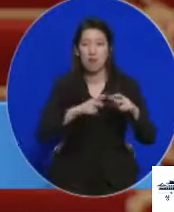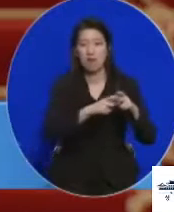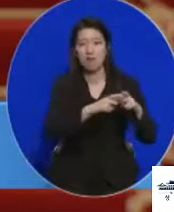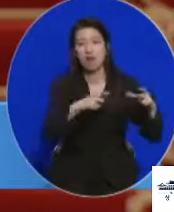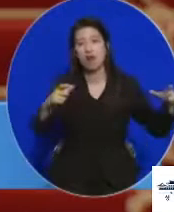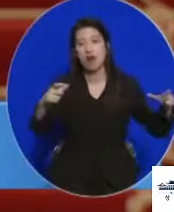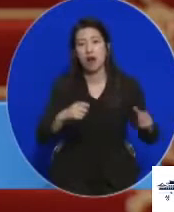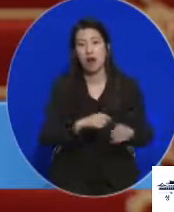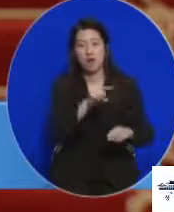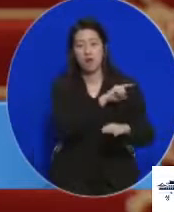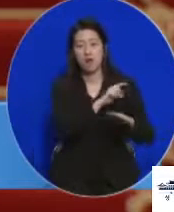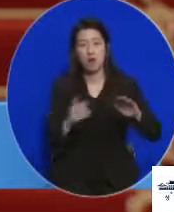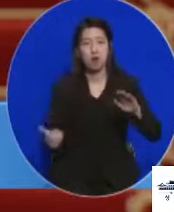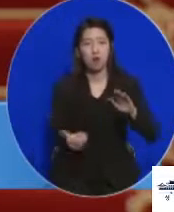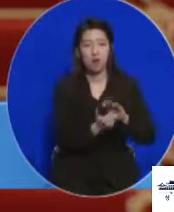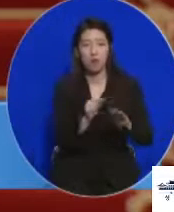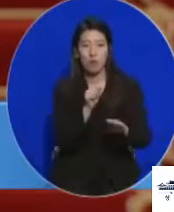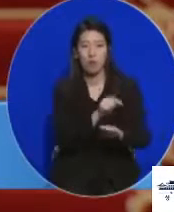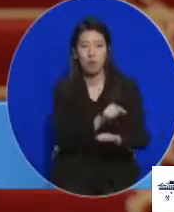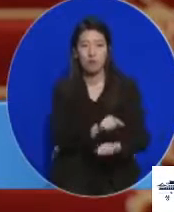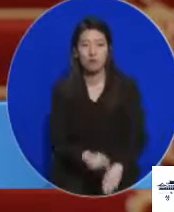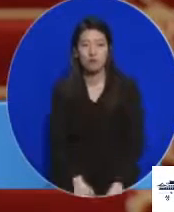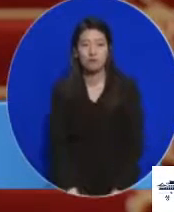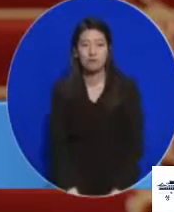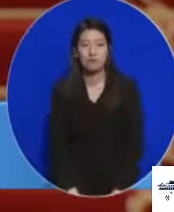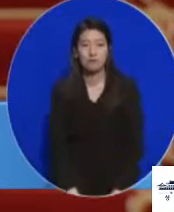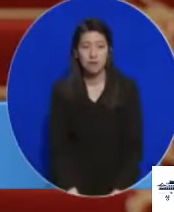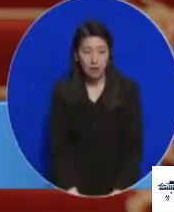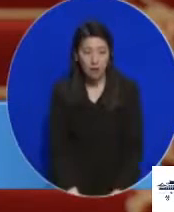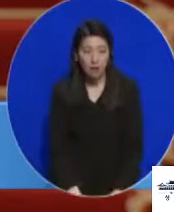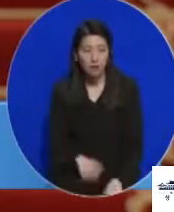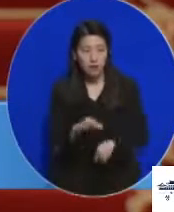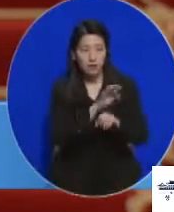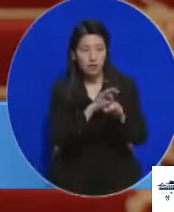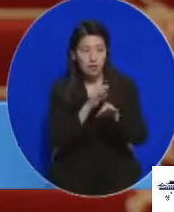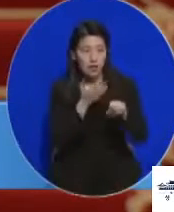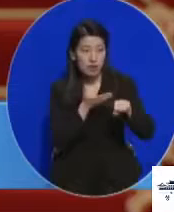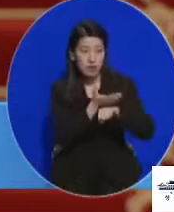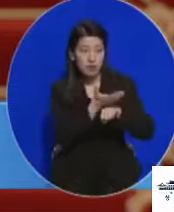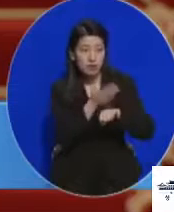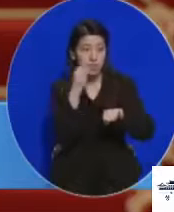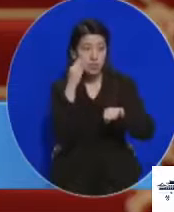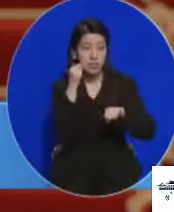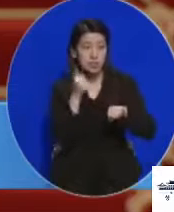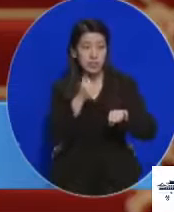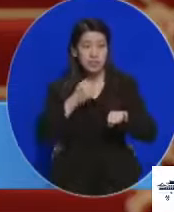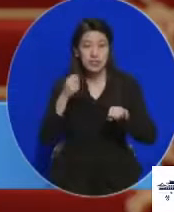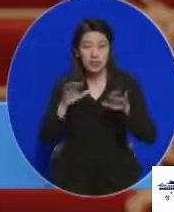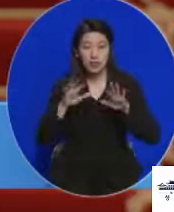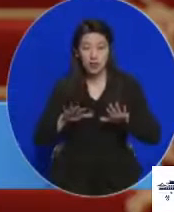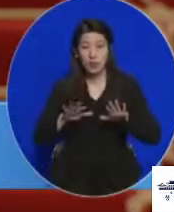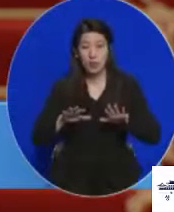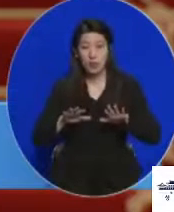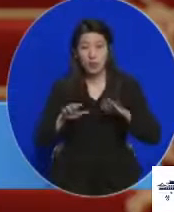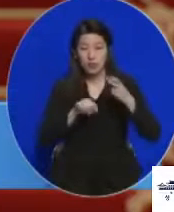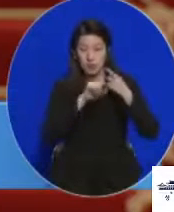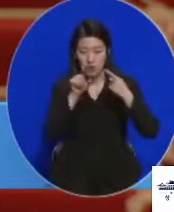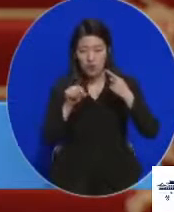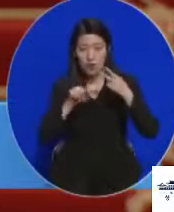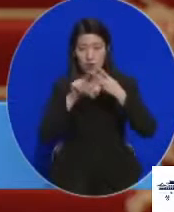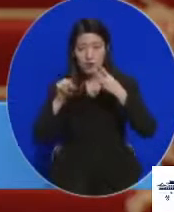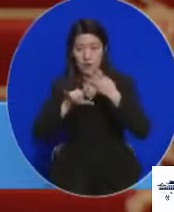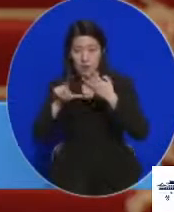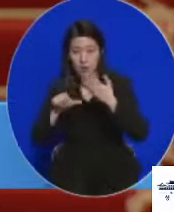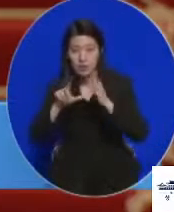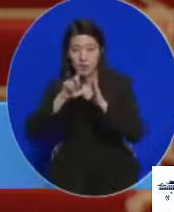최고치를 기록했습니다 이 기세를 이어 우리 경제는 올해 상반기에 코로나 이전